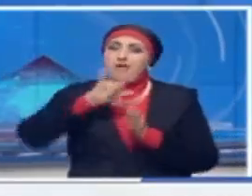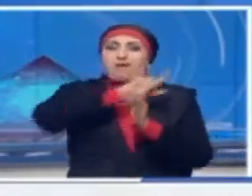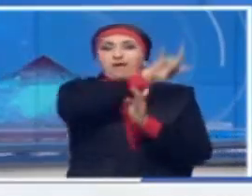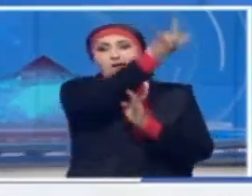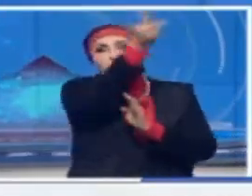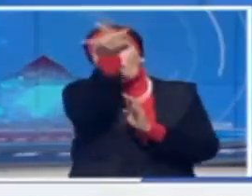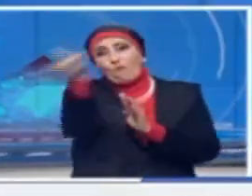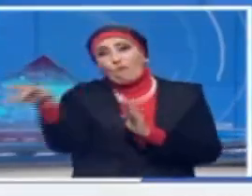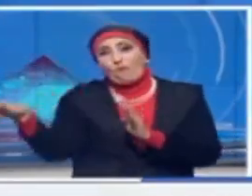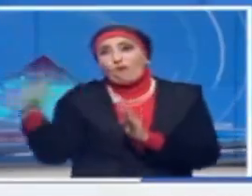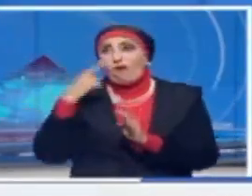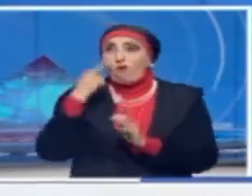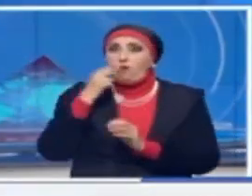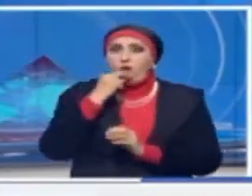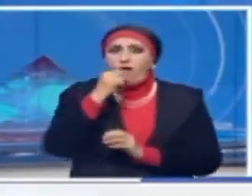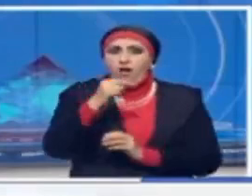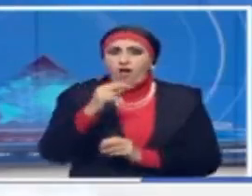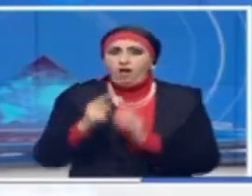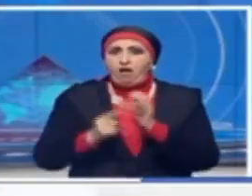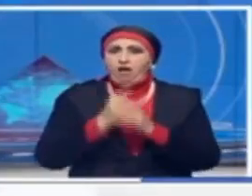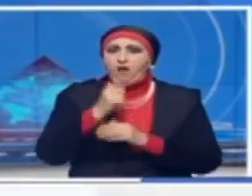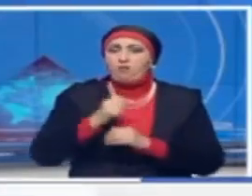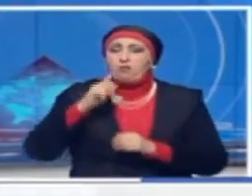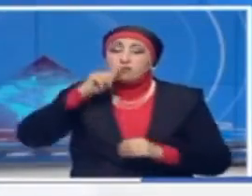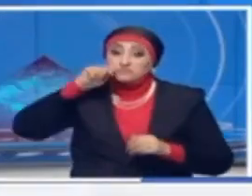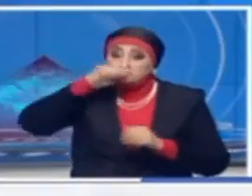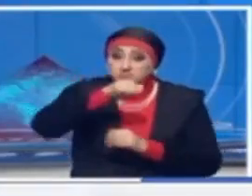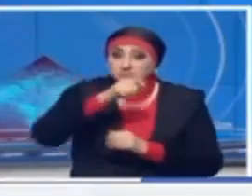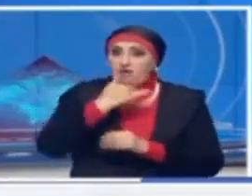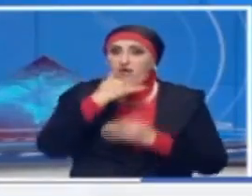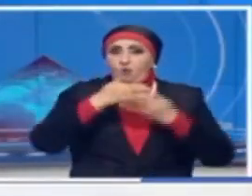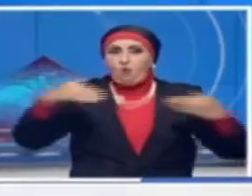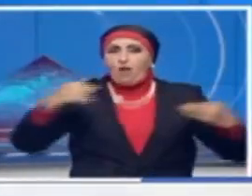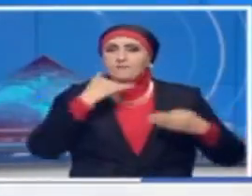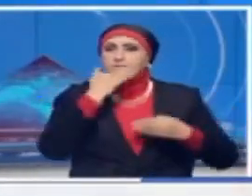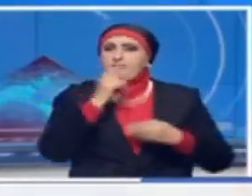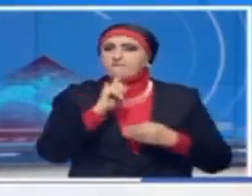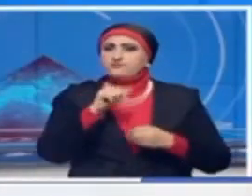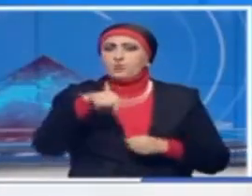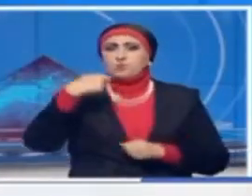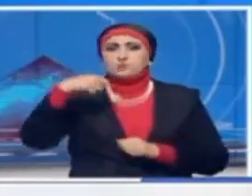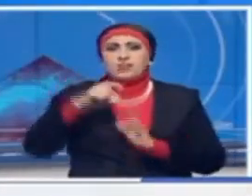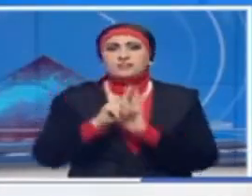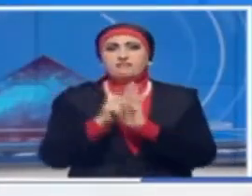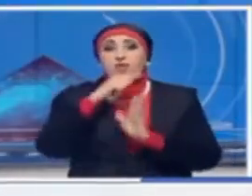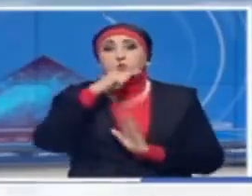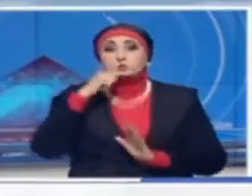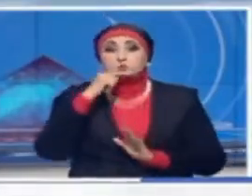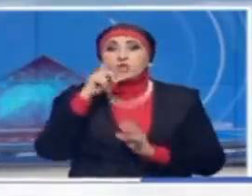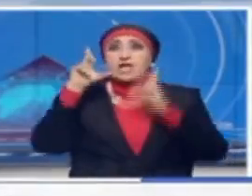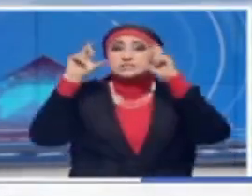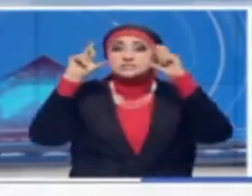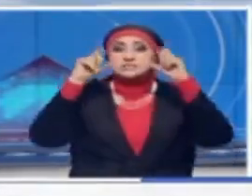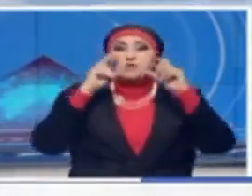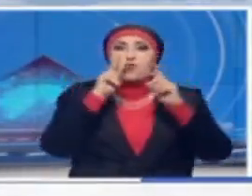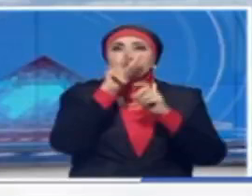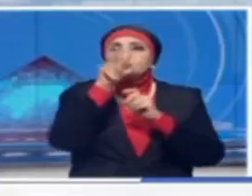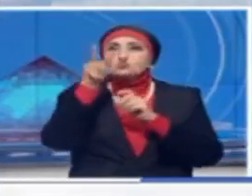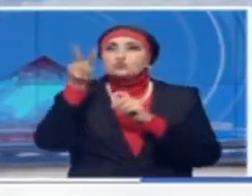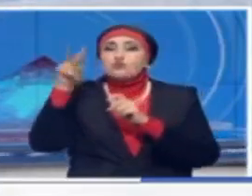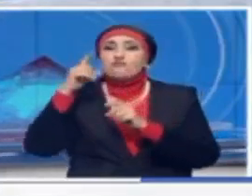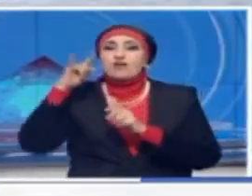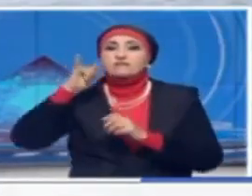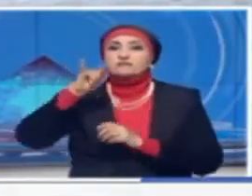مسارها، مشيرة إلى أنه لم يحدث أي انتهاك للحدود. وبثت وزارة الدفاع الروسية مقطعا مصورا للحادث